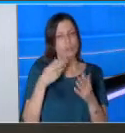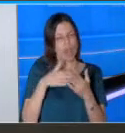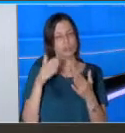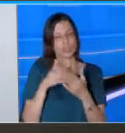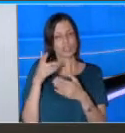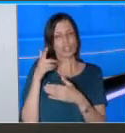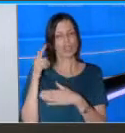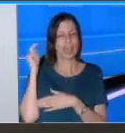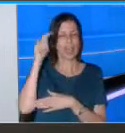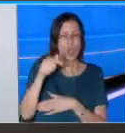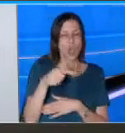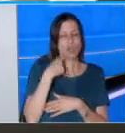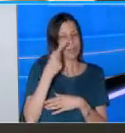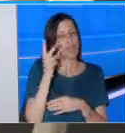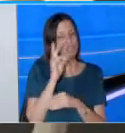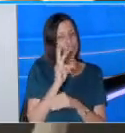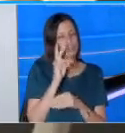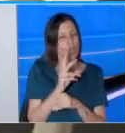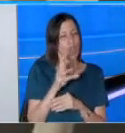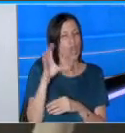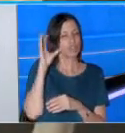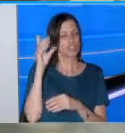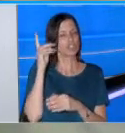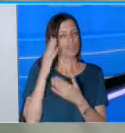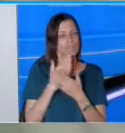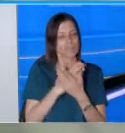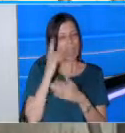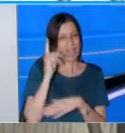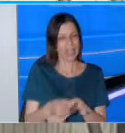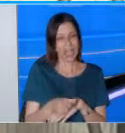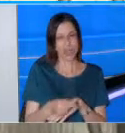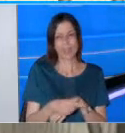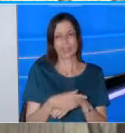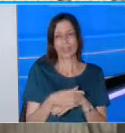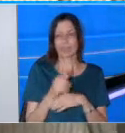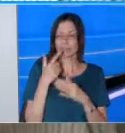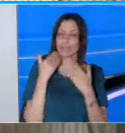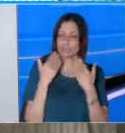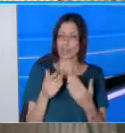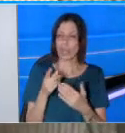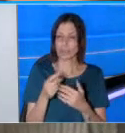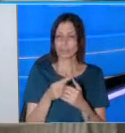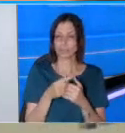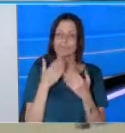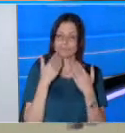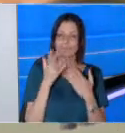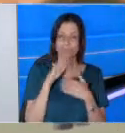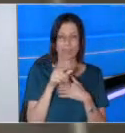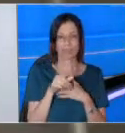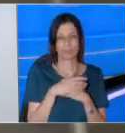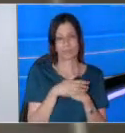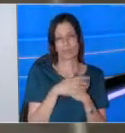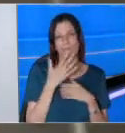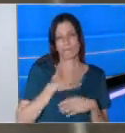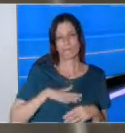לשמור, להקשיב להנחיות. נכון, רון בן ישי, פרשן נכון, צבא נכון, וביטחון נכון. באתר ויינט, תודה רבה לך. גם לך.